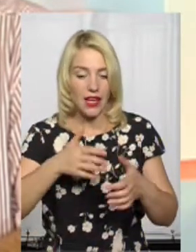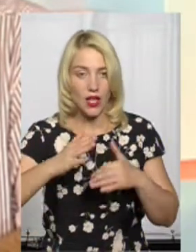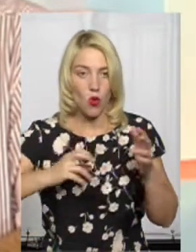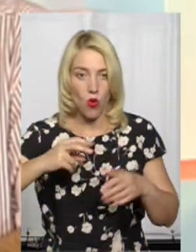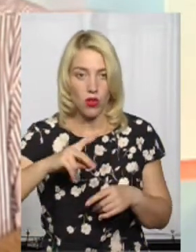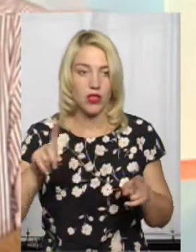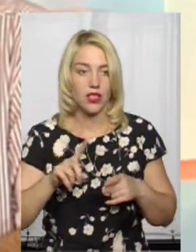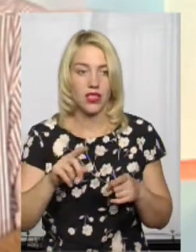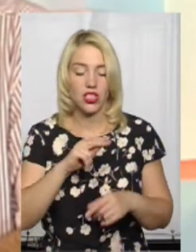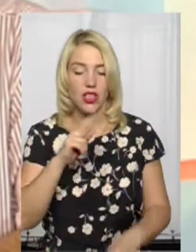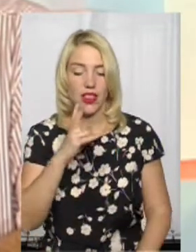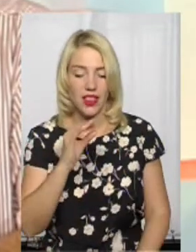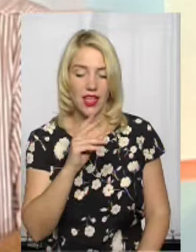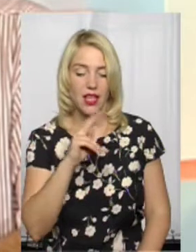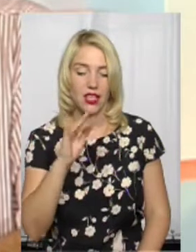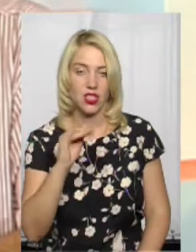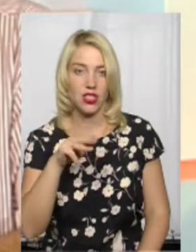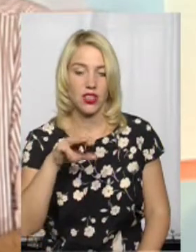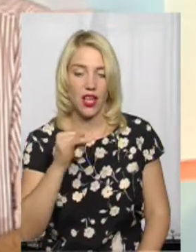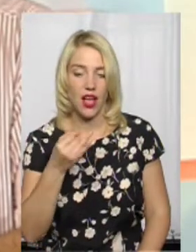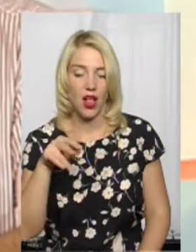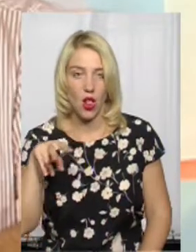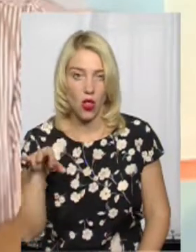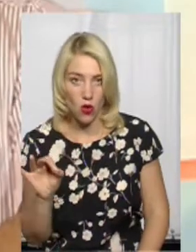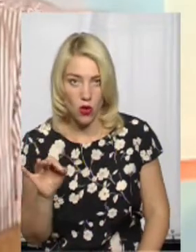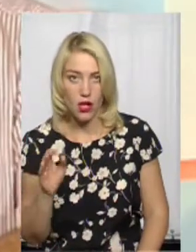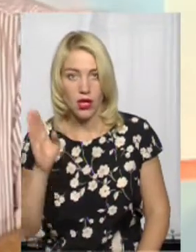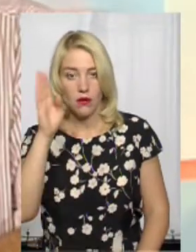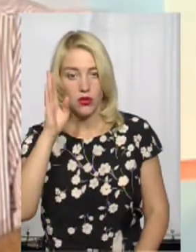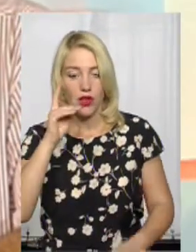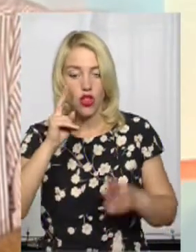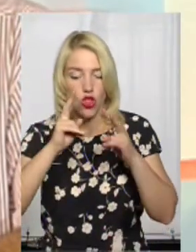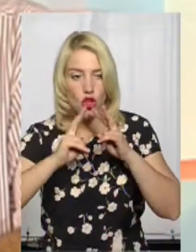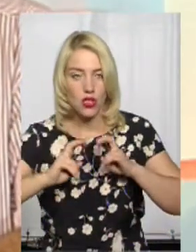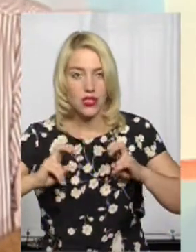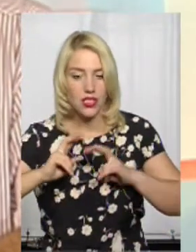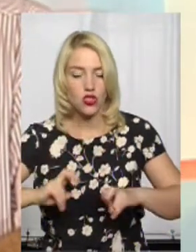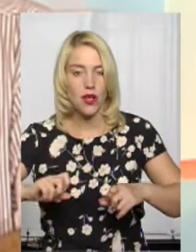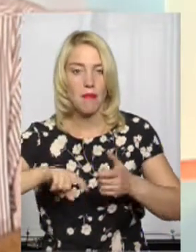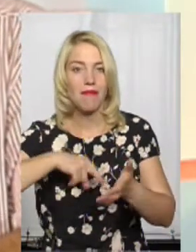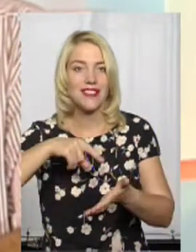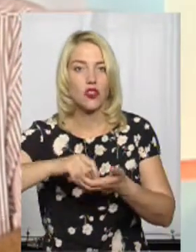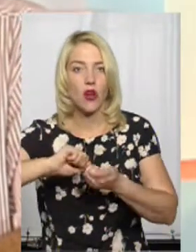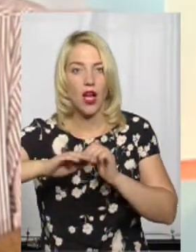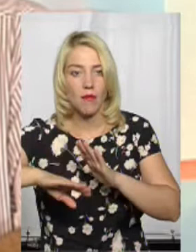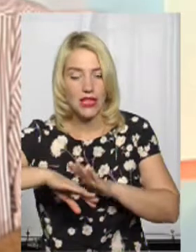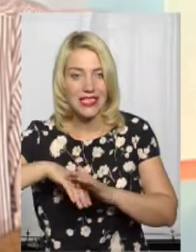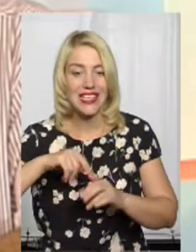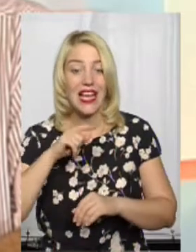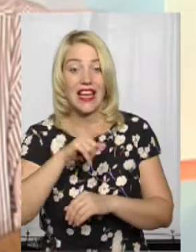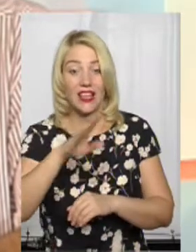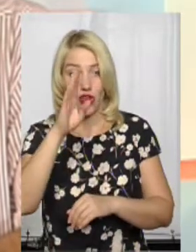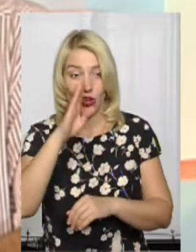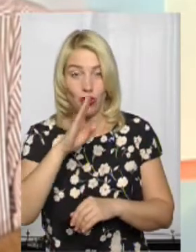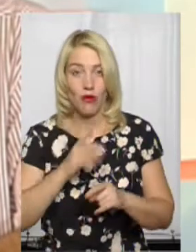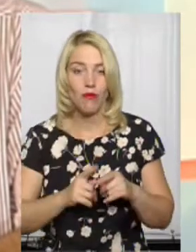експедиції Нечитайло, Павло Олександрович, він досліджує Кам'янець. І йому, я думаю, він не даремно це